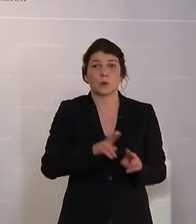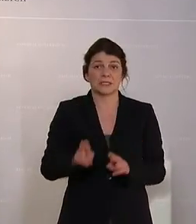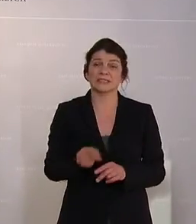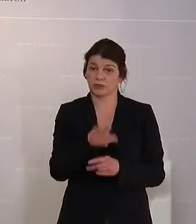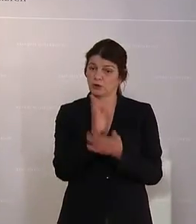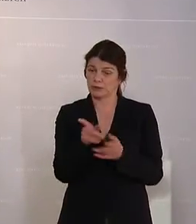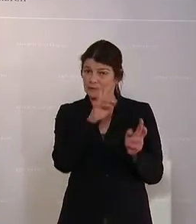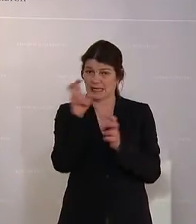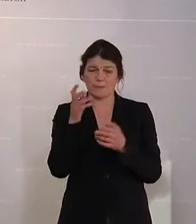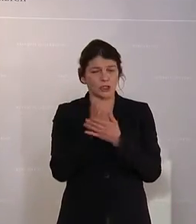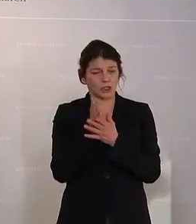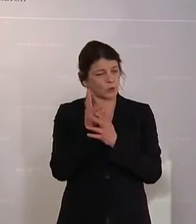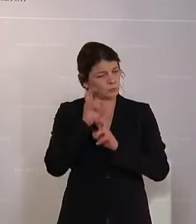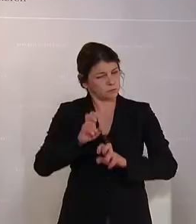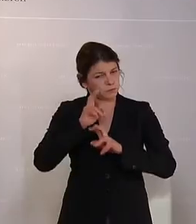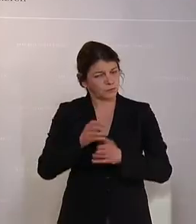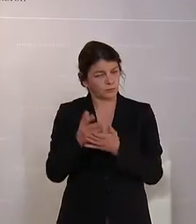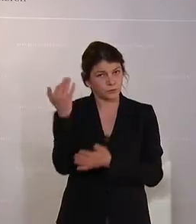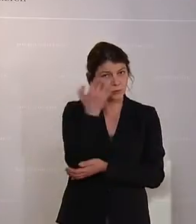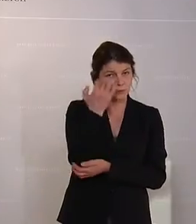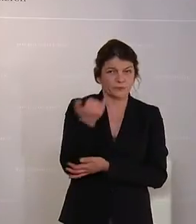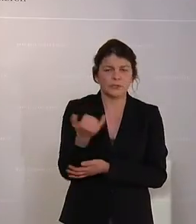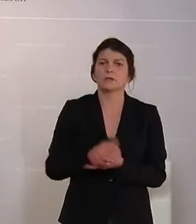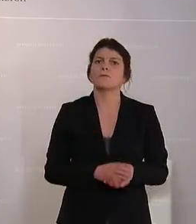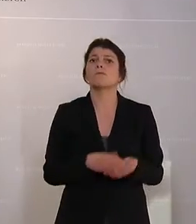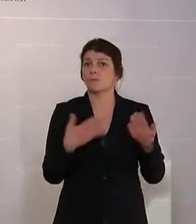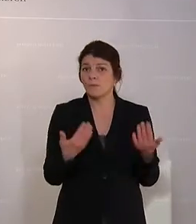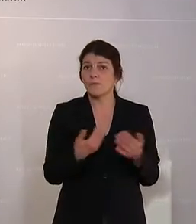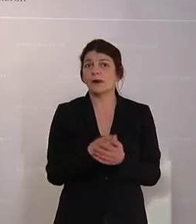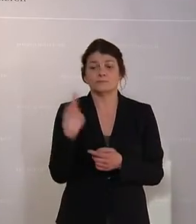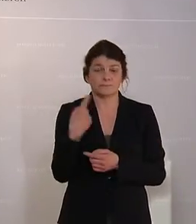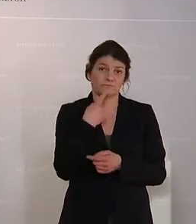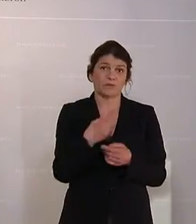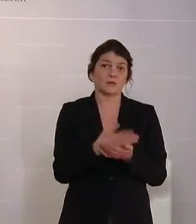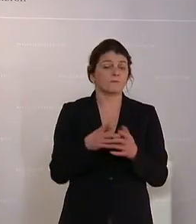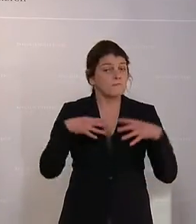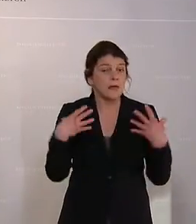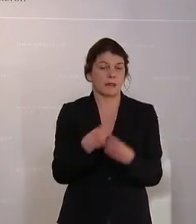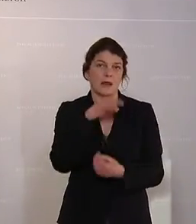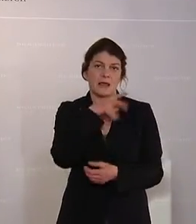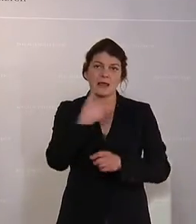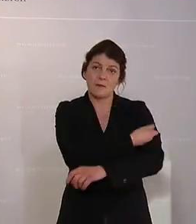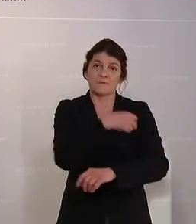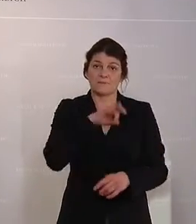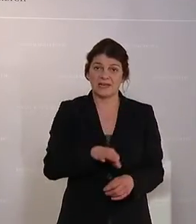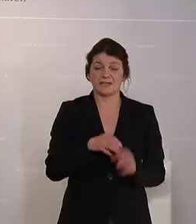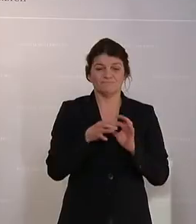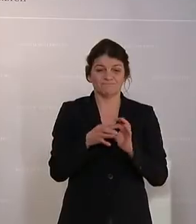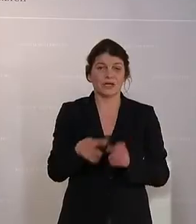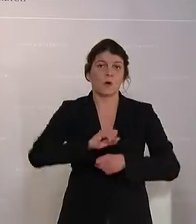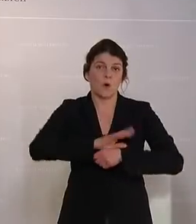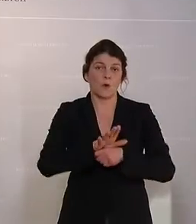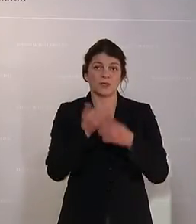diesem Thema bereits auseinandergesetzt und signalisieren, dass eine allgemeine Impfpflicht im Fall der